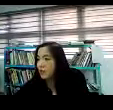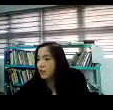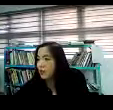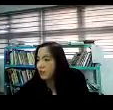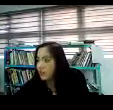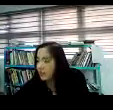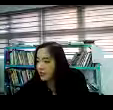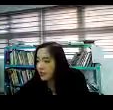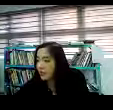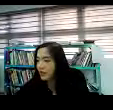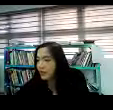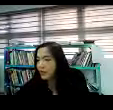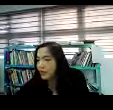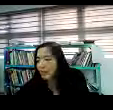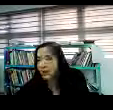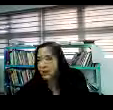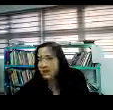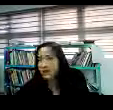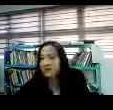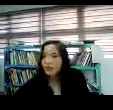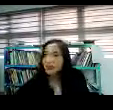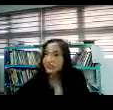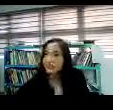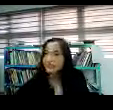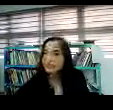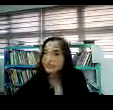meron din po tayo, may other